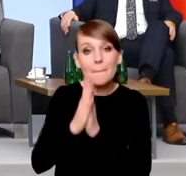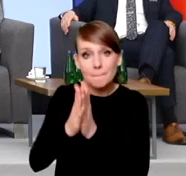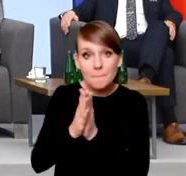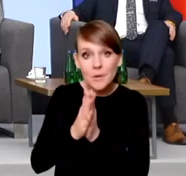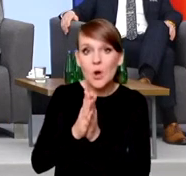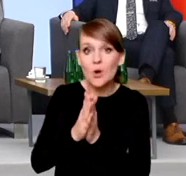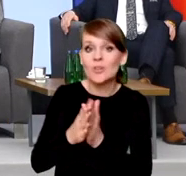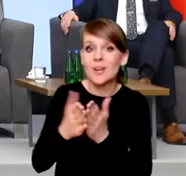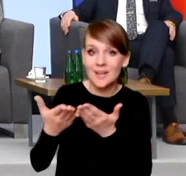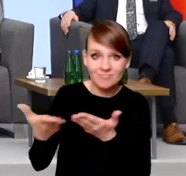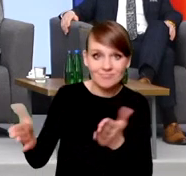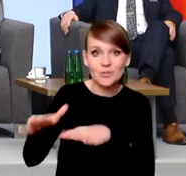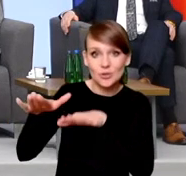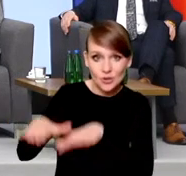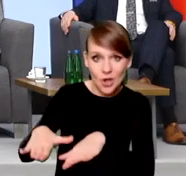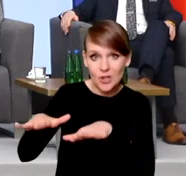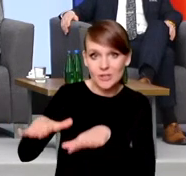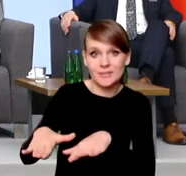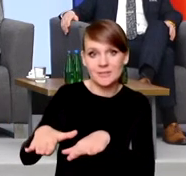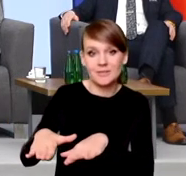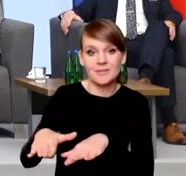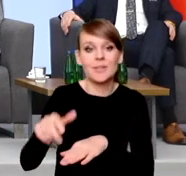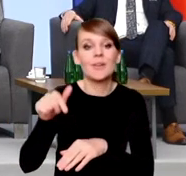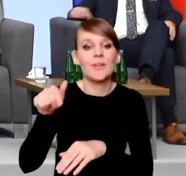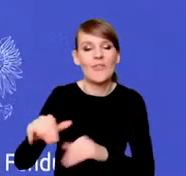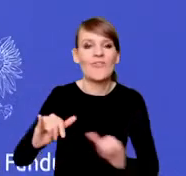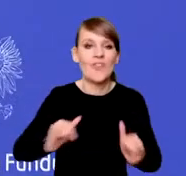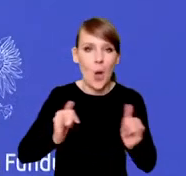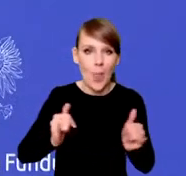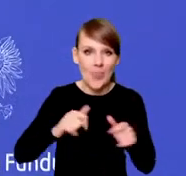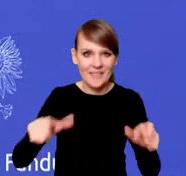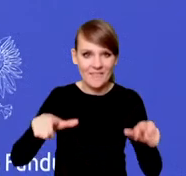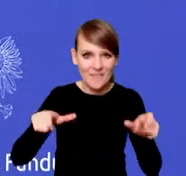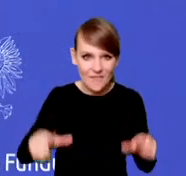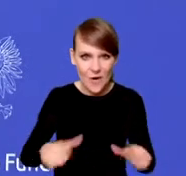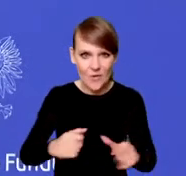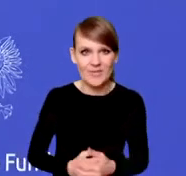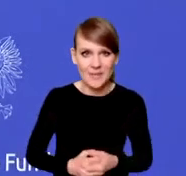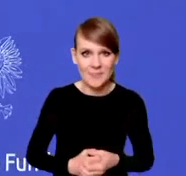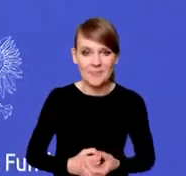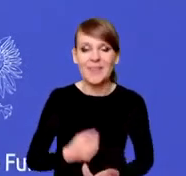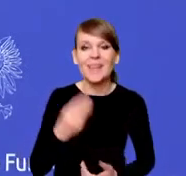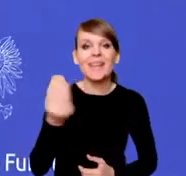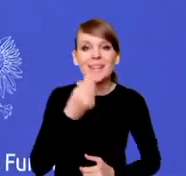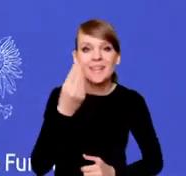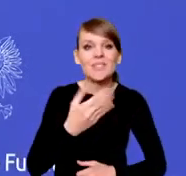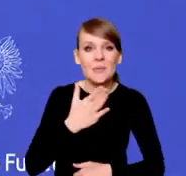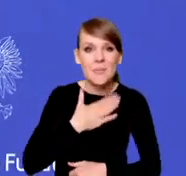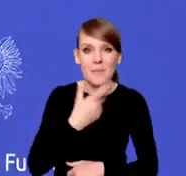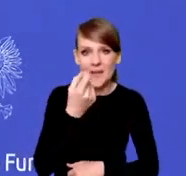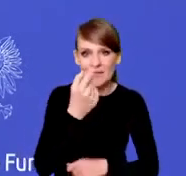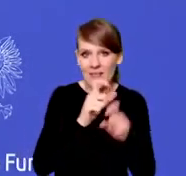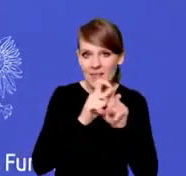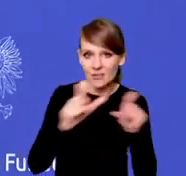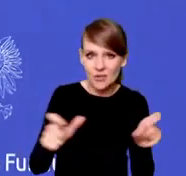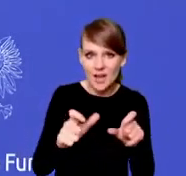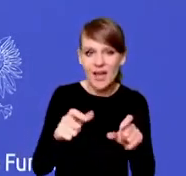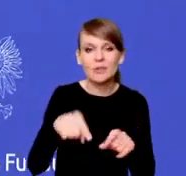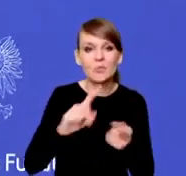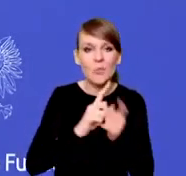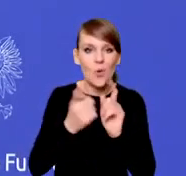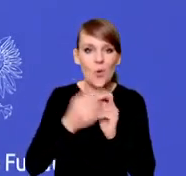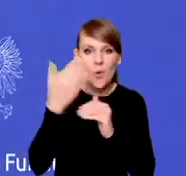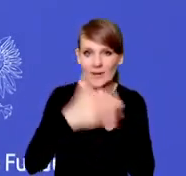paneliści pozostali z nami tutaj na tych wygodnych fotelach, ponieważ mamy jeszcze chwilę czasu do końca naszego spotkania